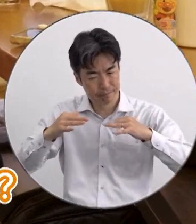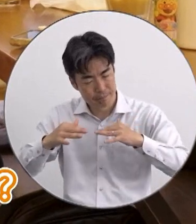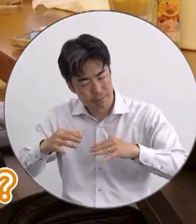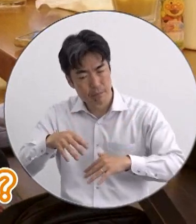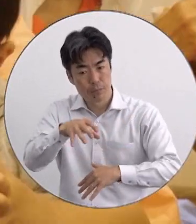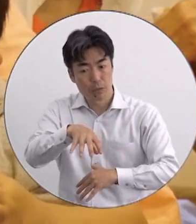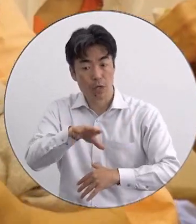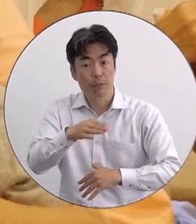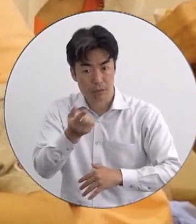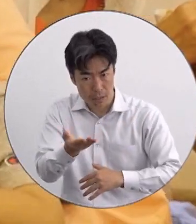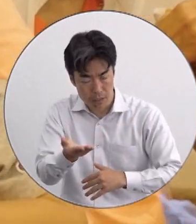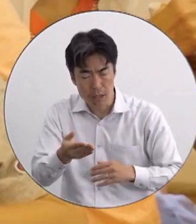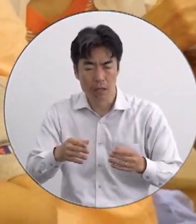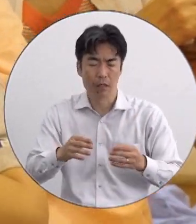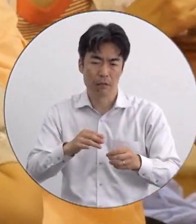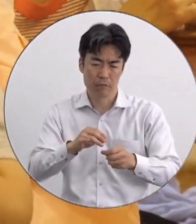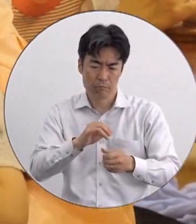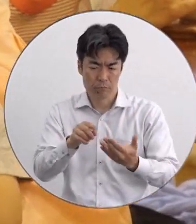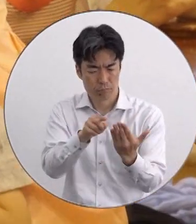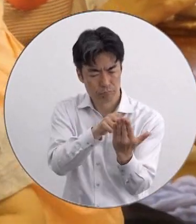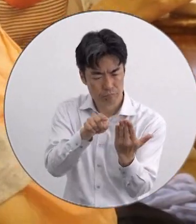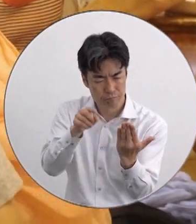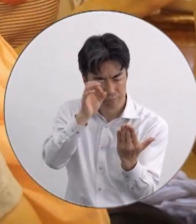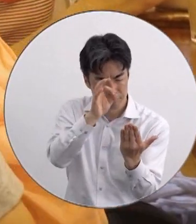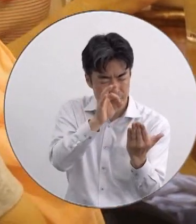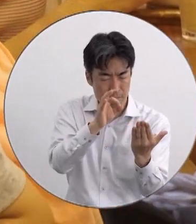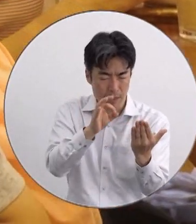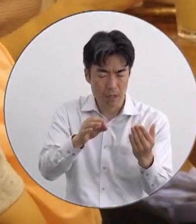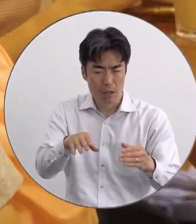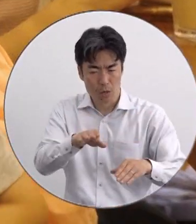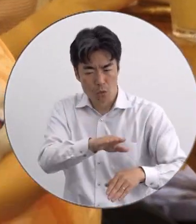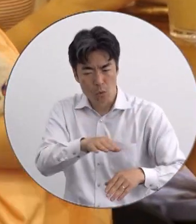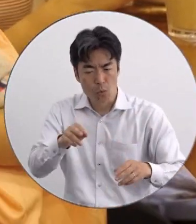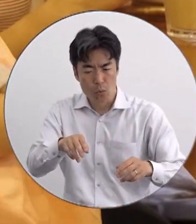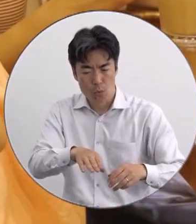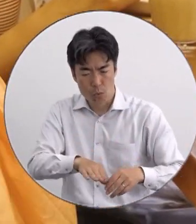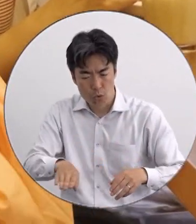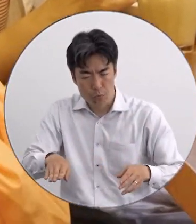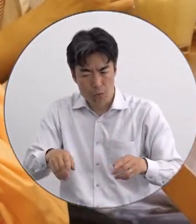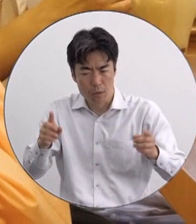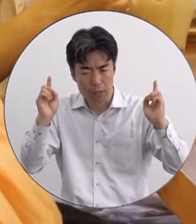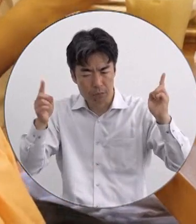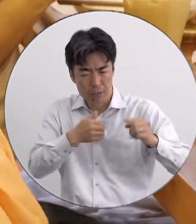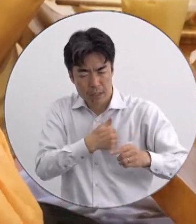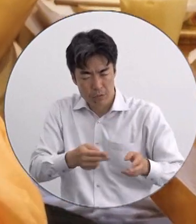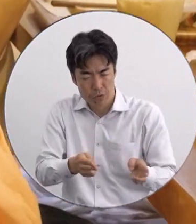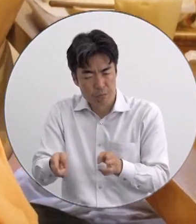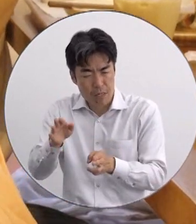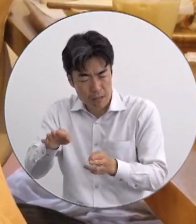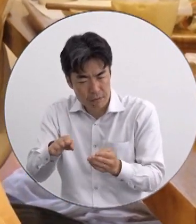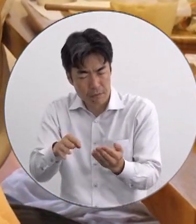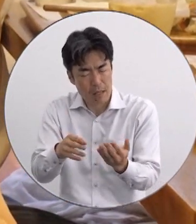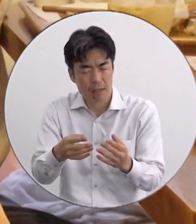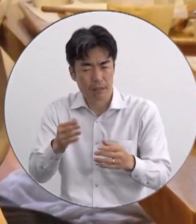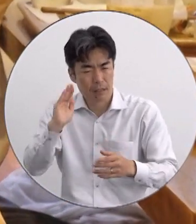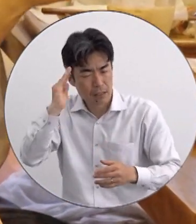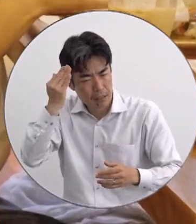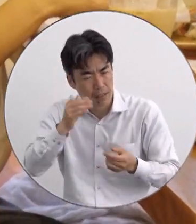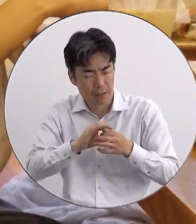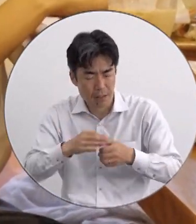んですかね？ ネットとかで探しても子供が遊べるおもちゃあるところは少ないんで、すごい助かってます